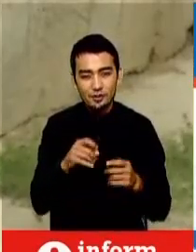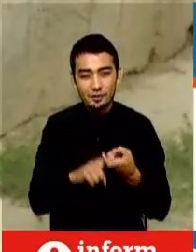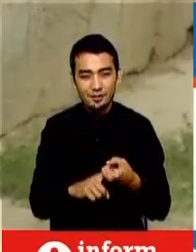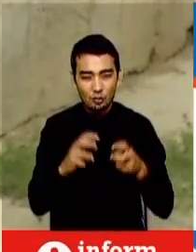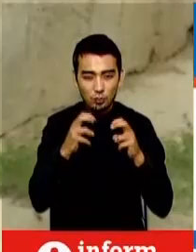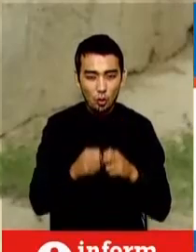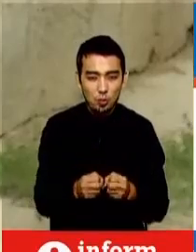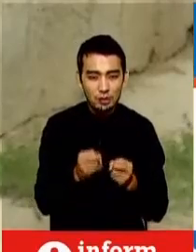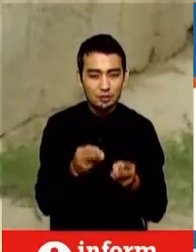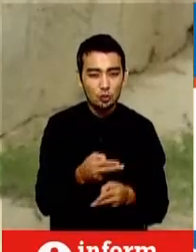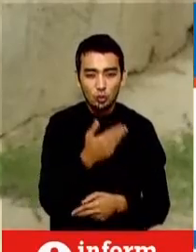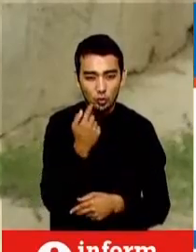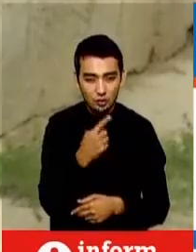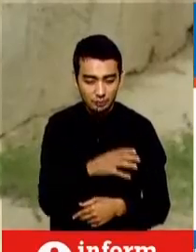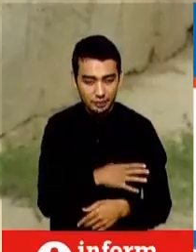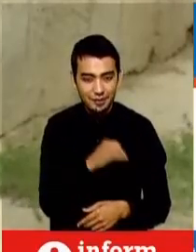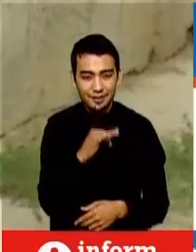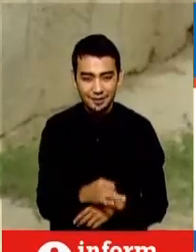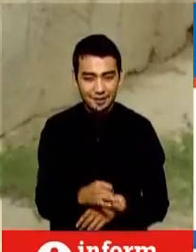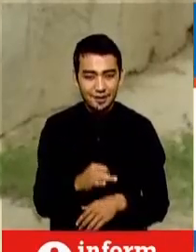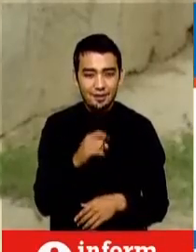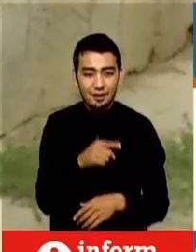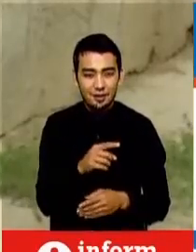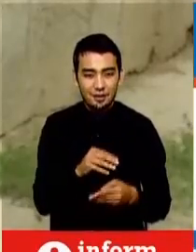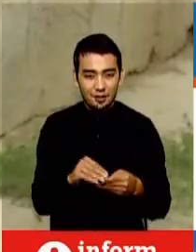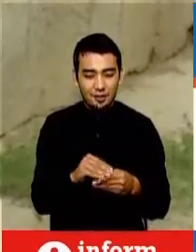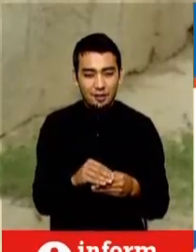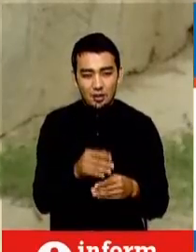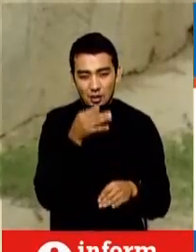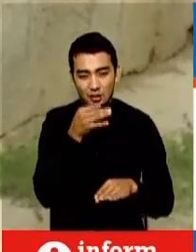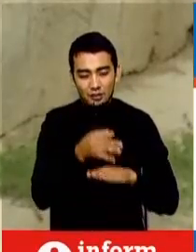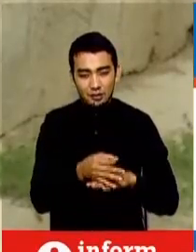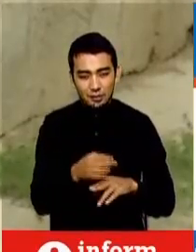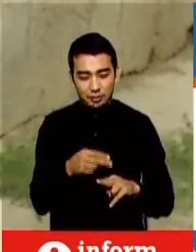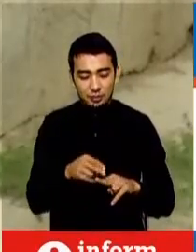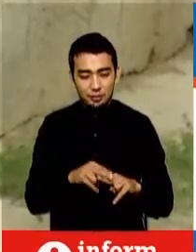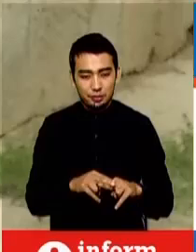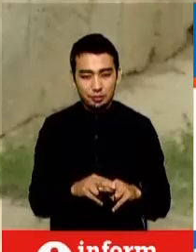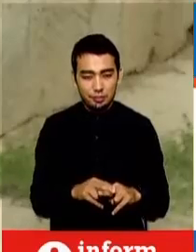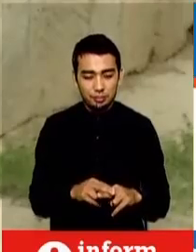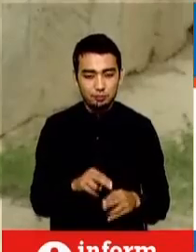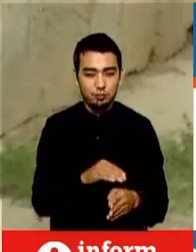еш қауіп жоқ. Бірақ бұлар бұл жаңада берілген жауапқа